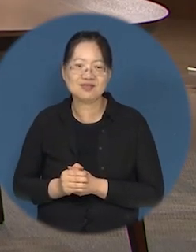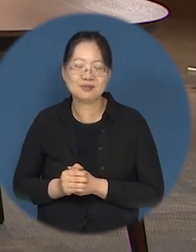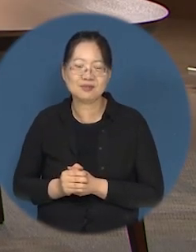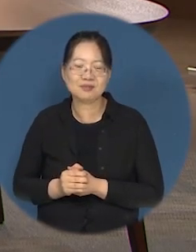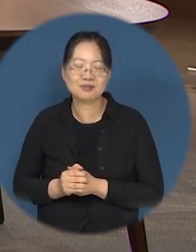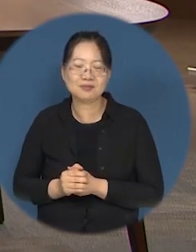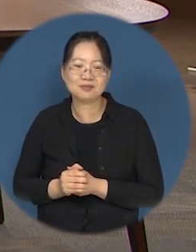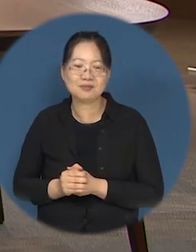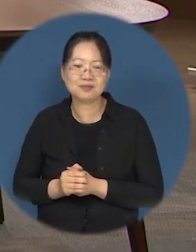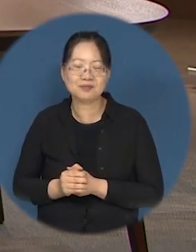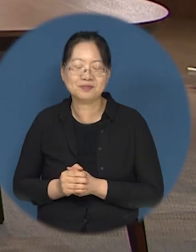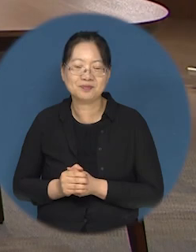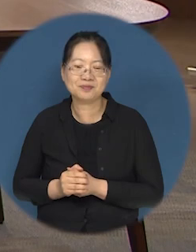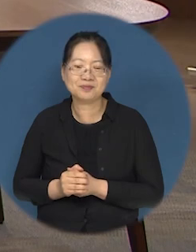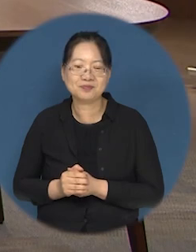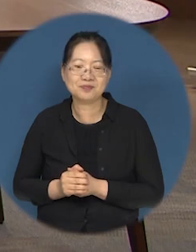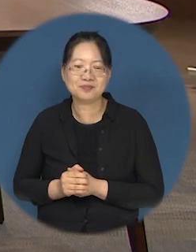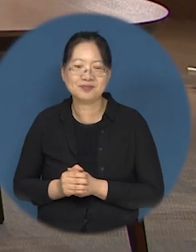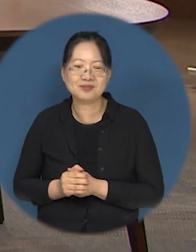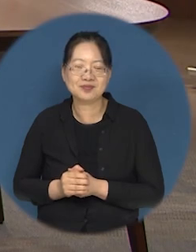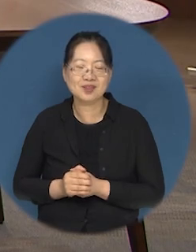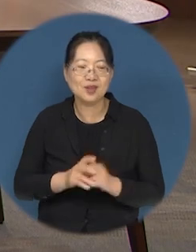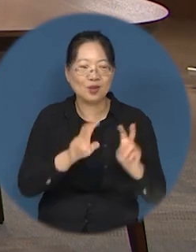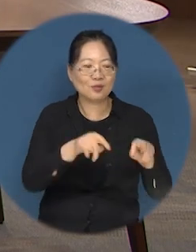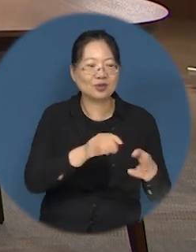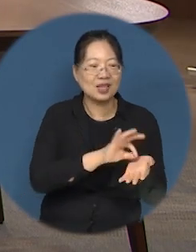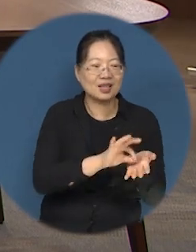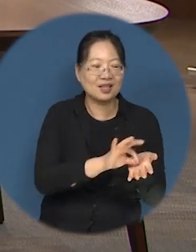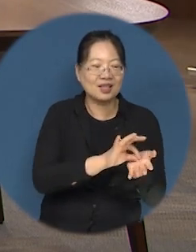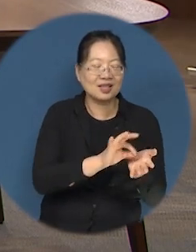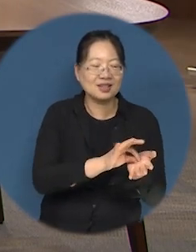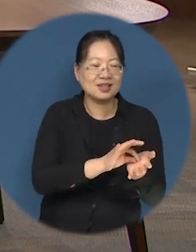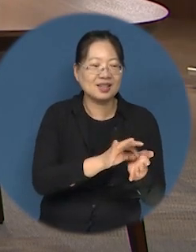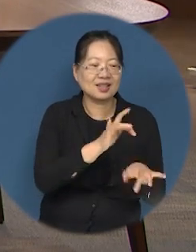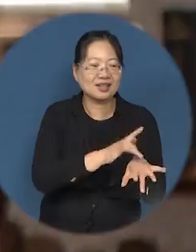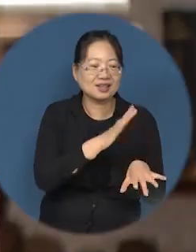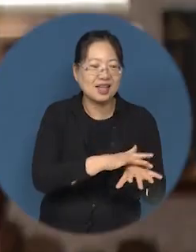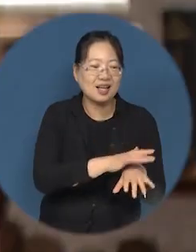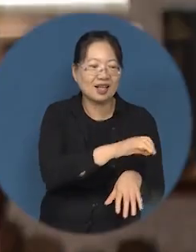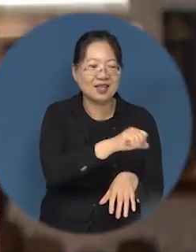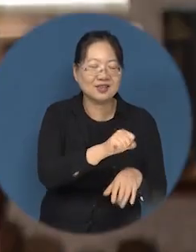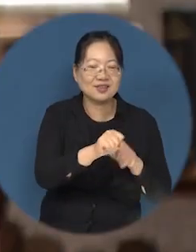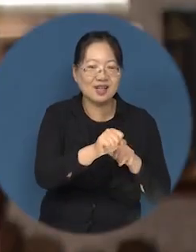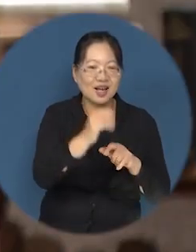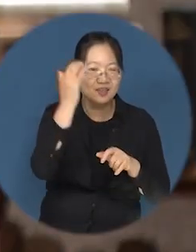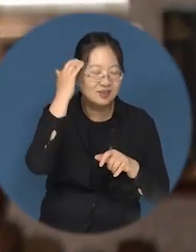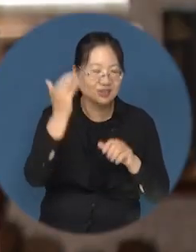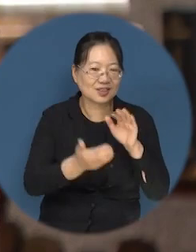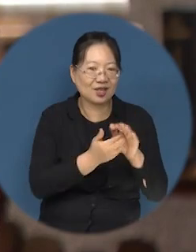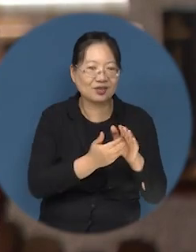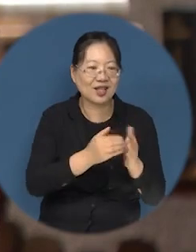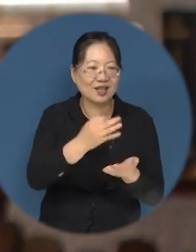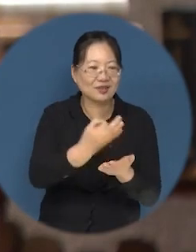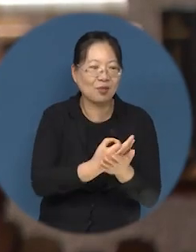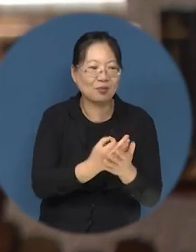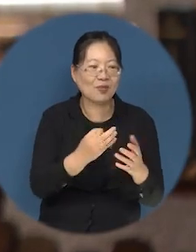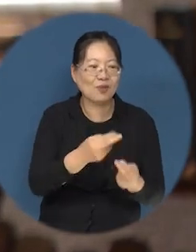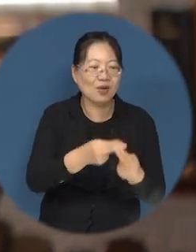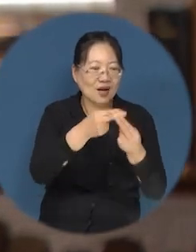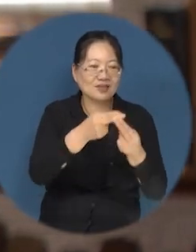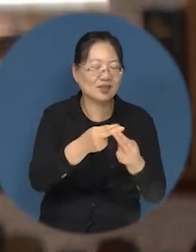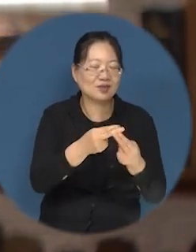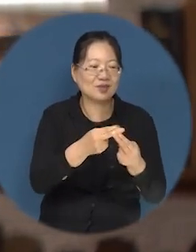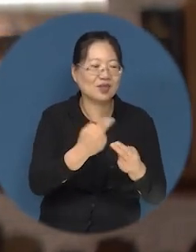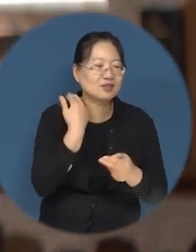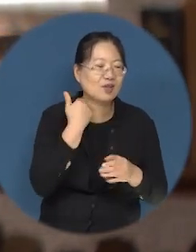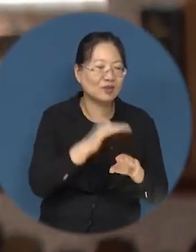아이고. 예. 네, 그러니까 그때만 해도 무지출로 그 대한민국 최고의 연봉을 모았는데도 그렇더라고요. 안